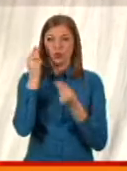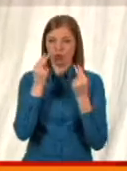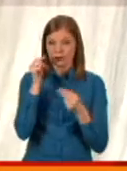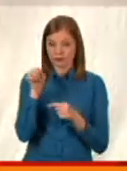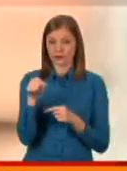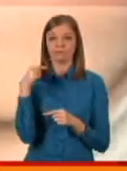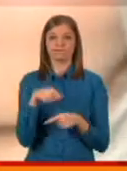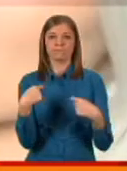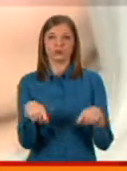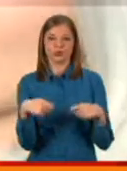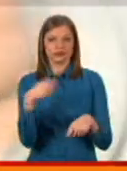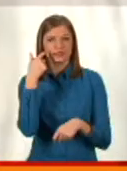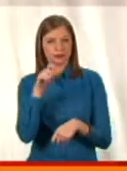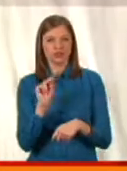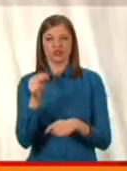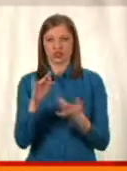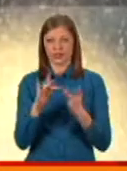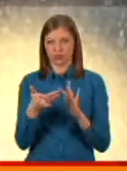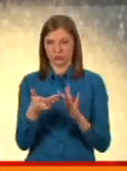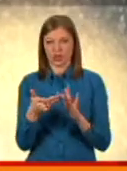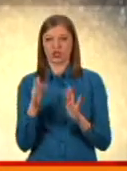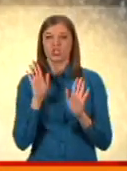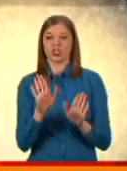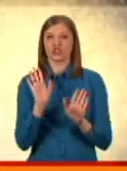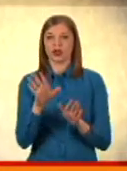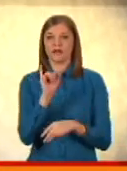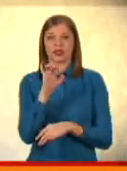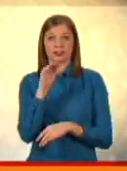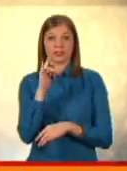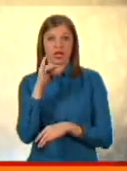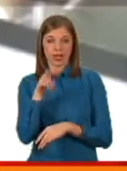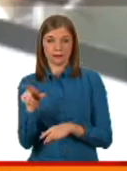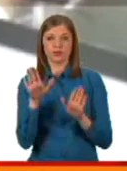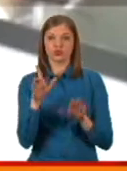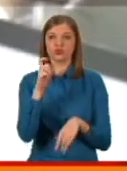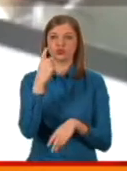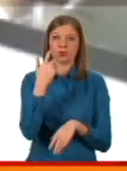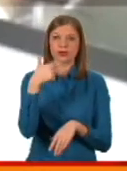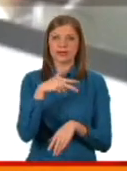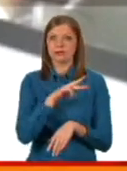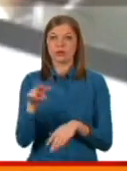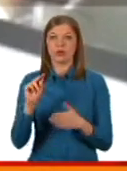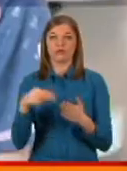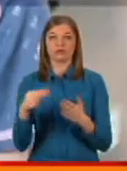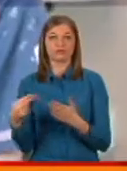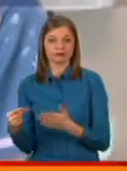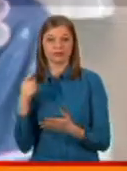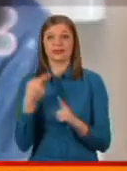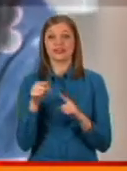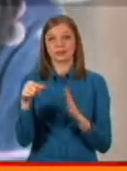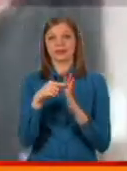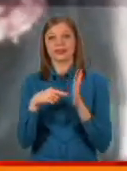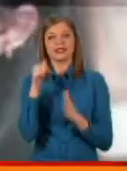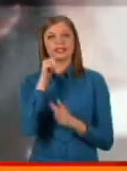Кайлі Дженнер продає здебільшого через соцмережі. Лише в інстаграмі у неї 130 мільйонів підписників. З ними Кайлі